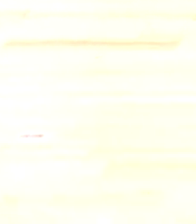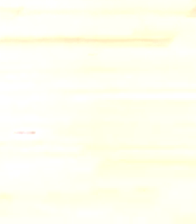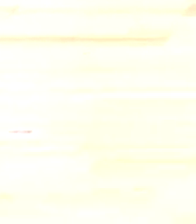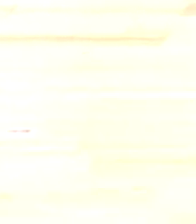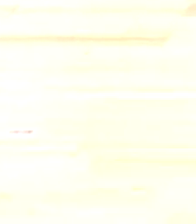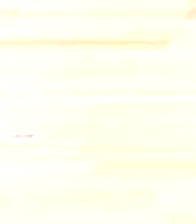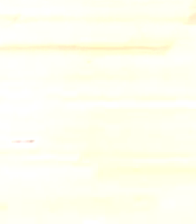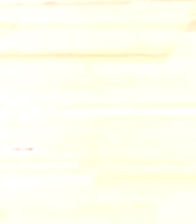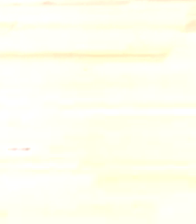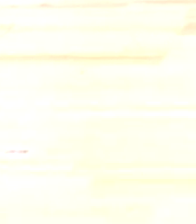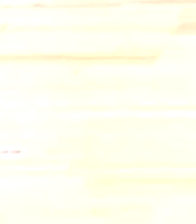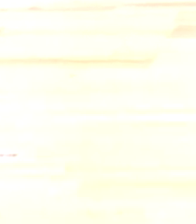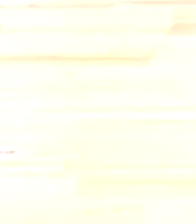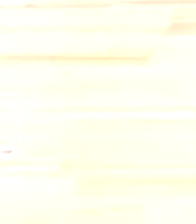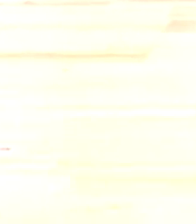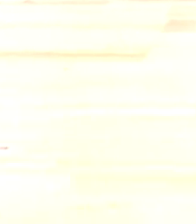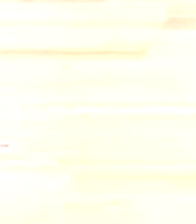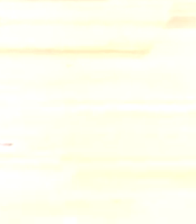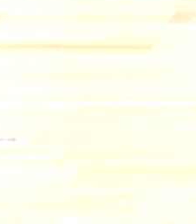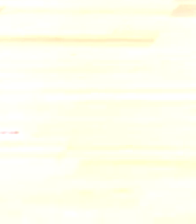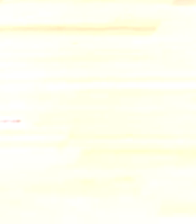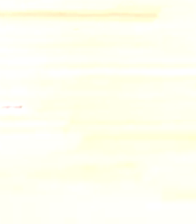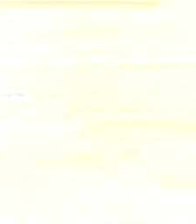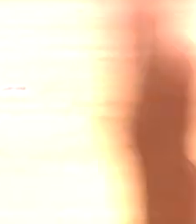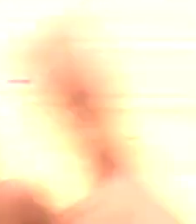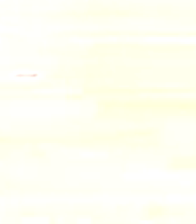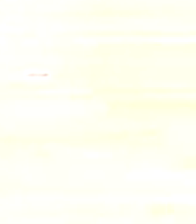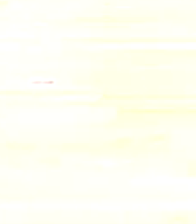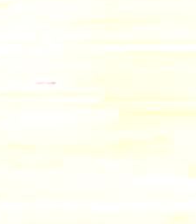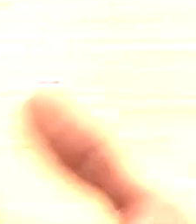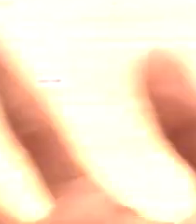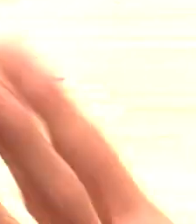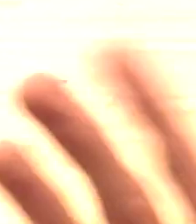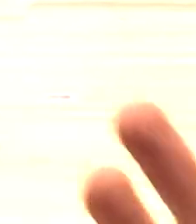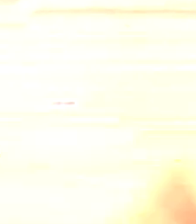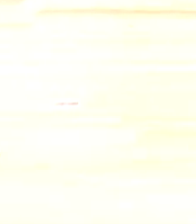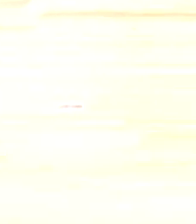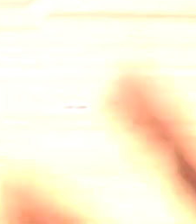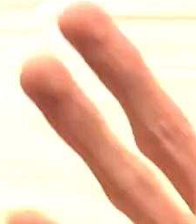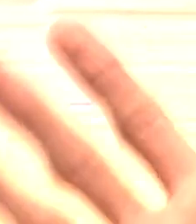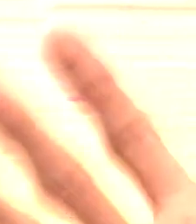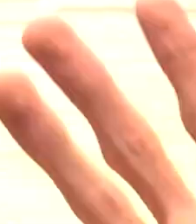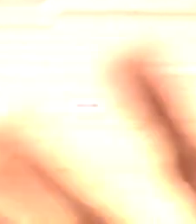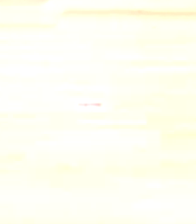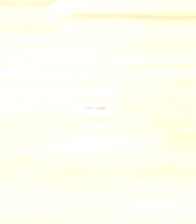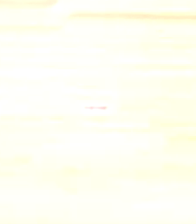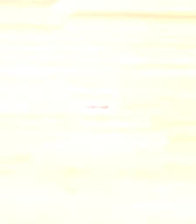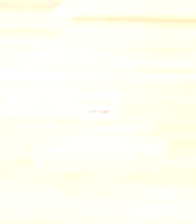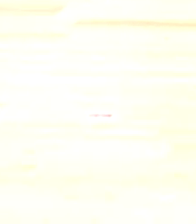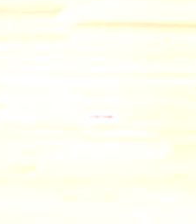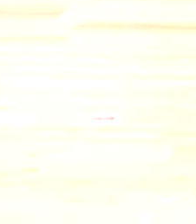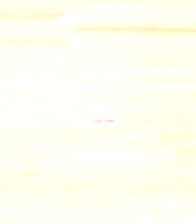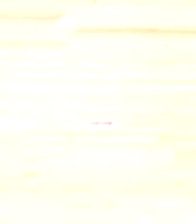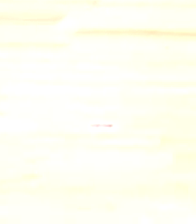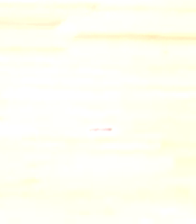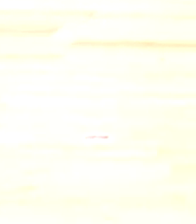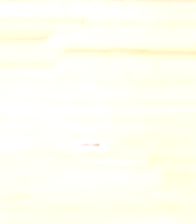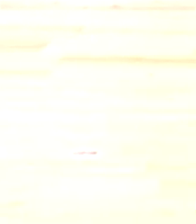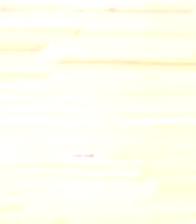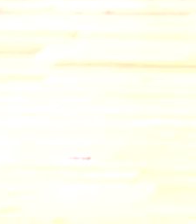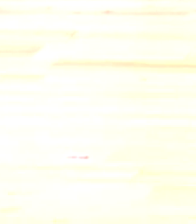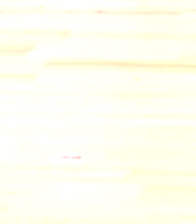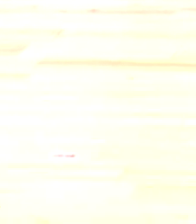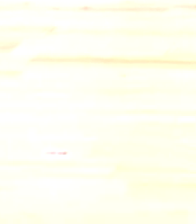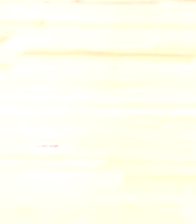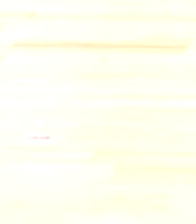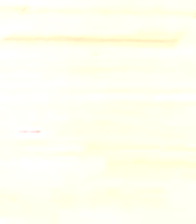シーンがいろいろあってそういうのと加工懐かしい気持ちになったりいろんなものを思い出してくれる方が